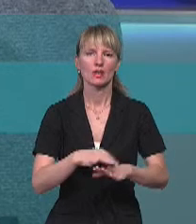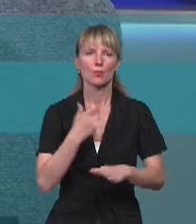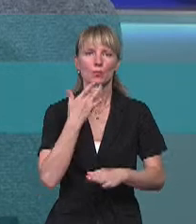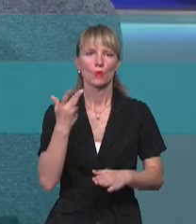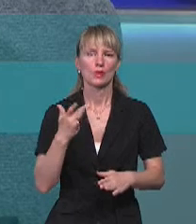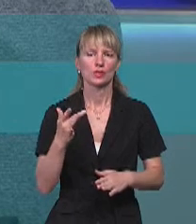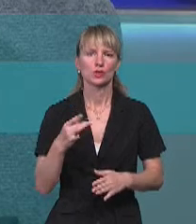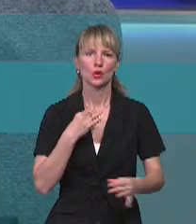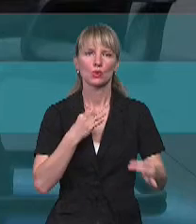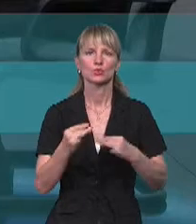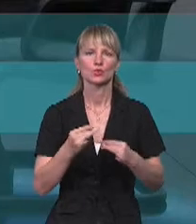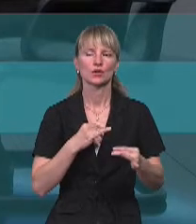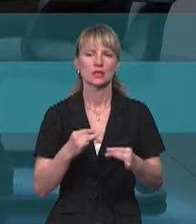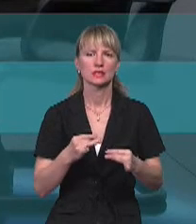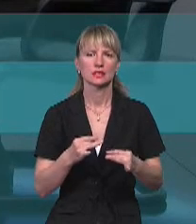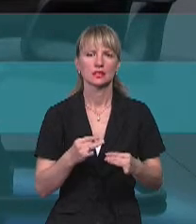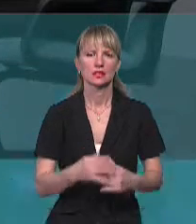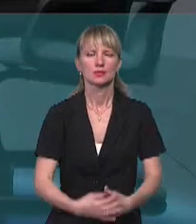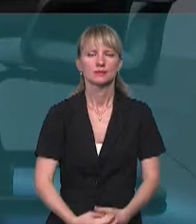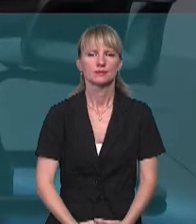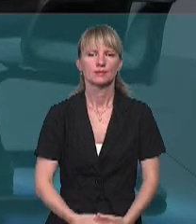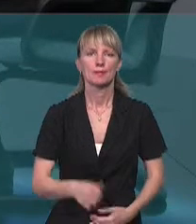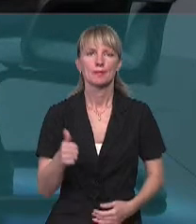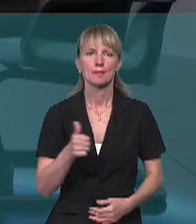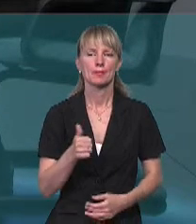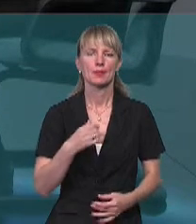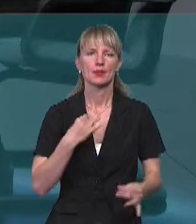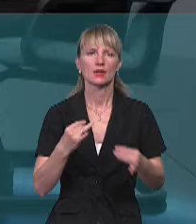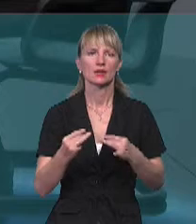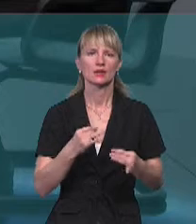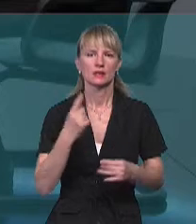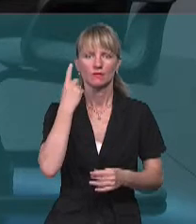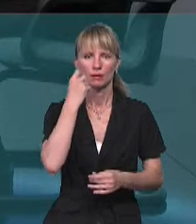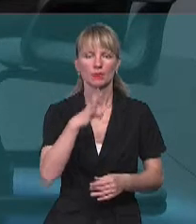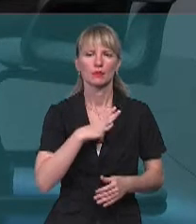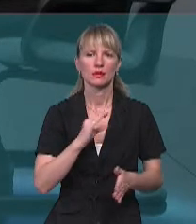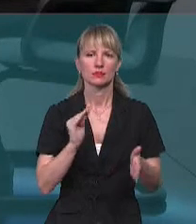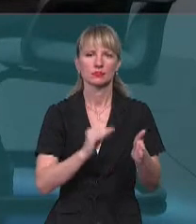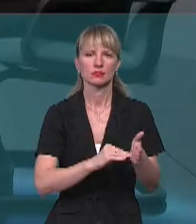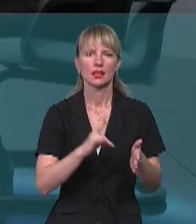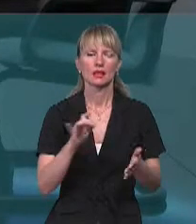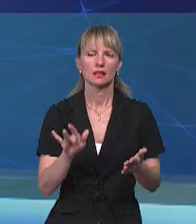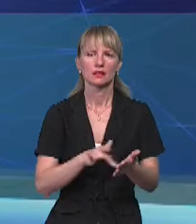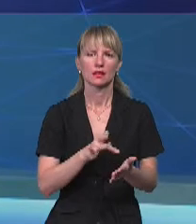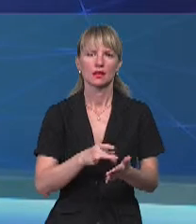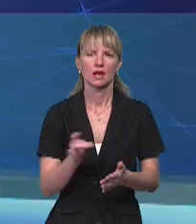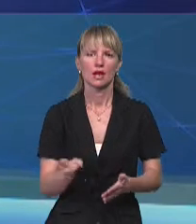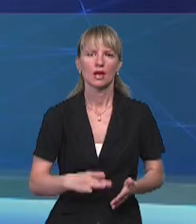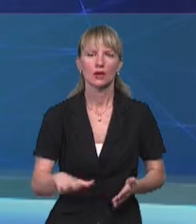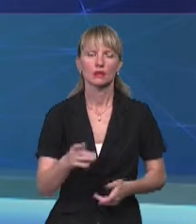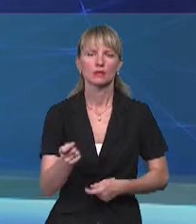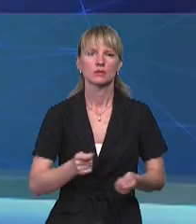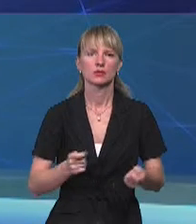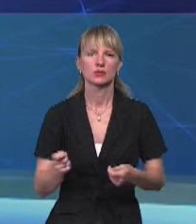консультацій? Ну, во-первых, консультація, інформація була розміщена на страничці районної